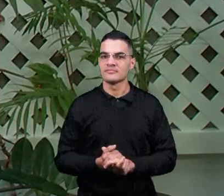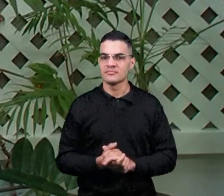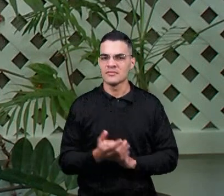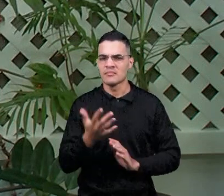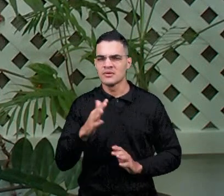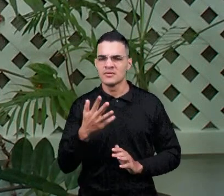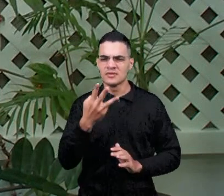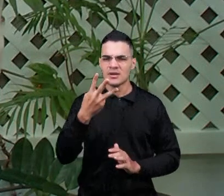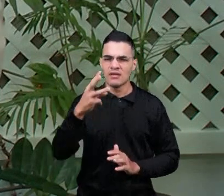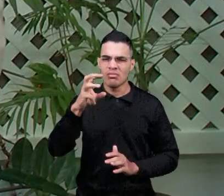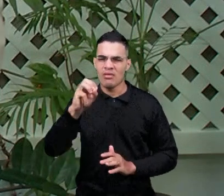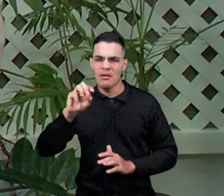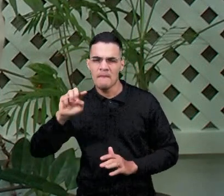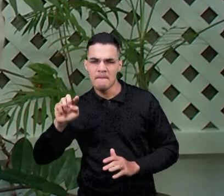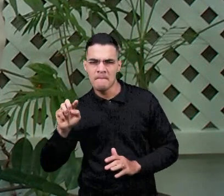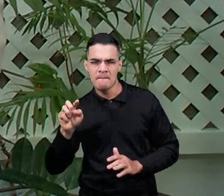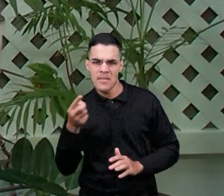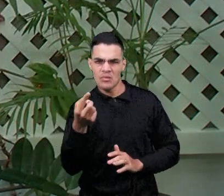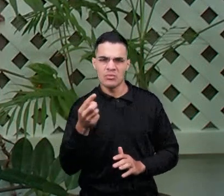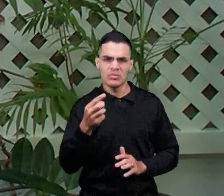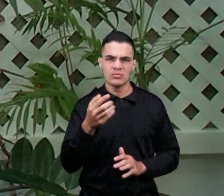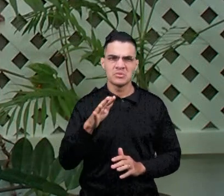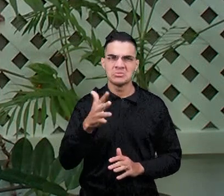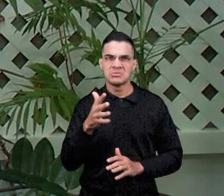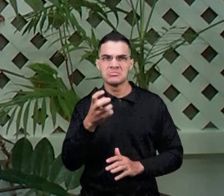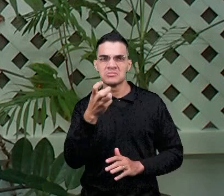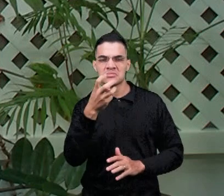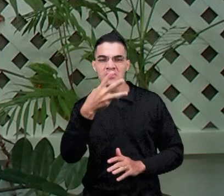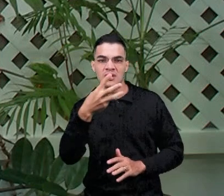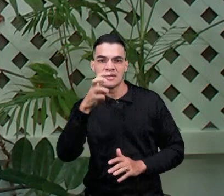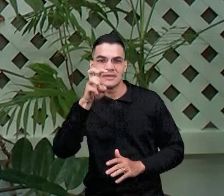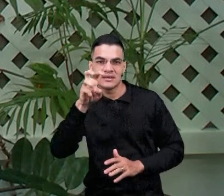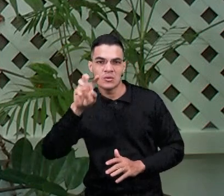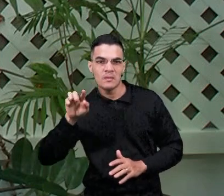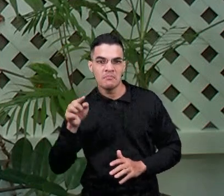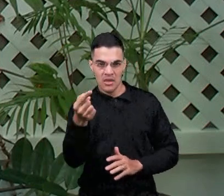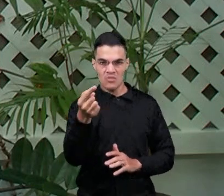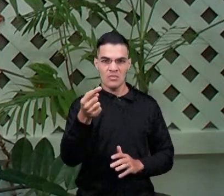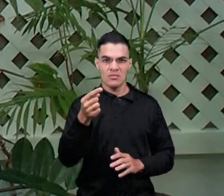de 30 000 participations, 35 000 participations,